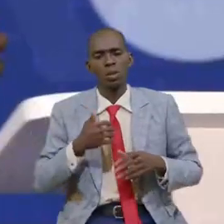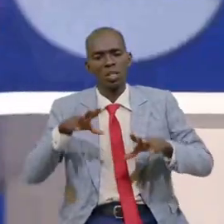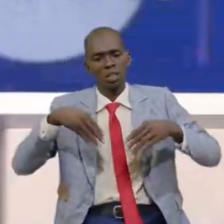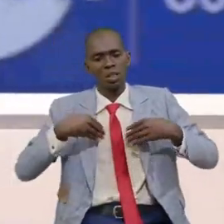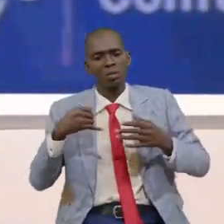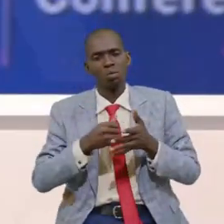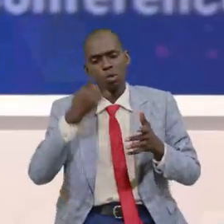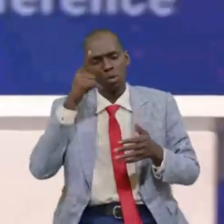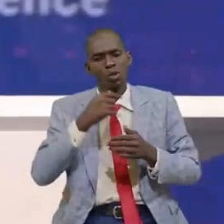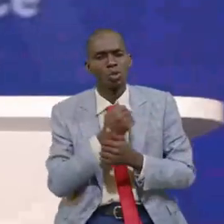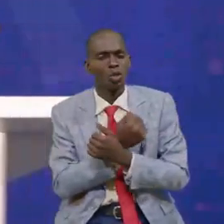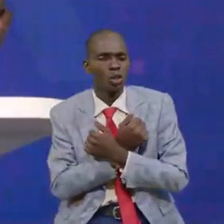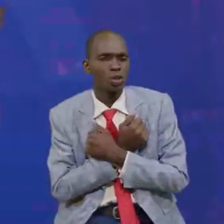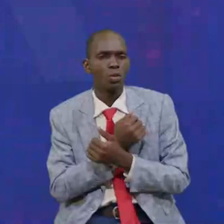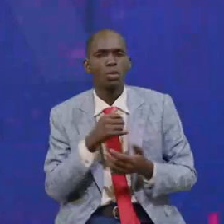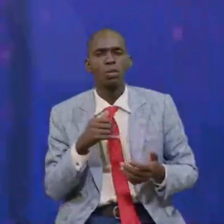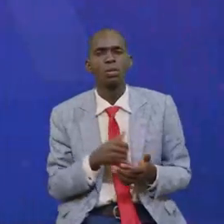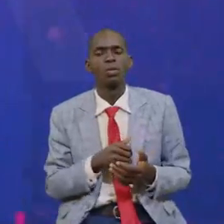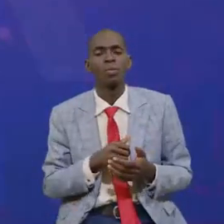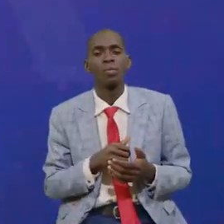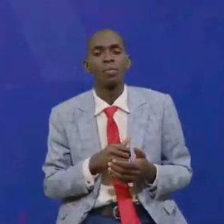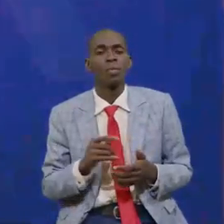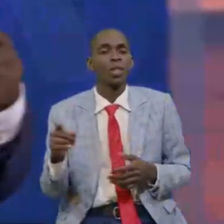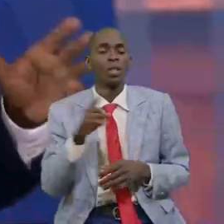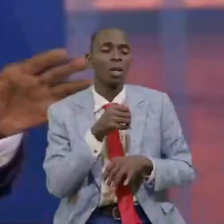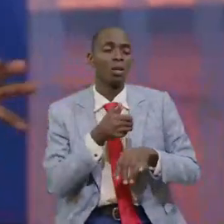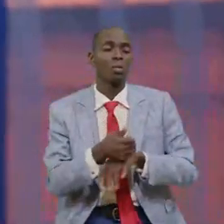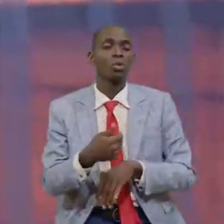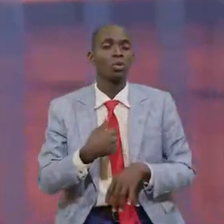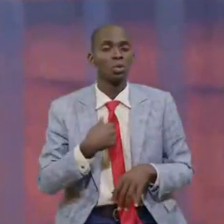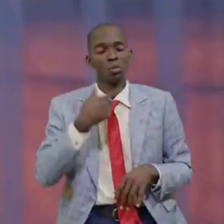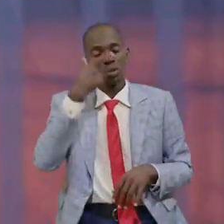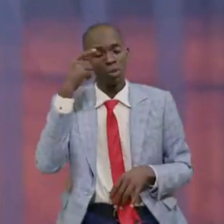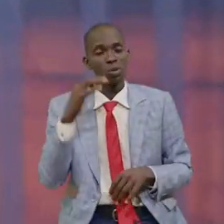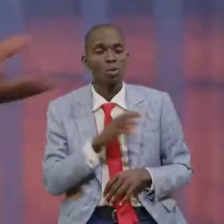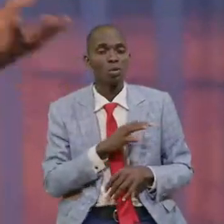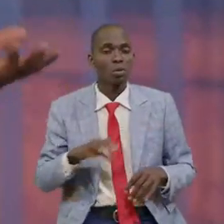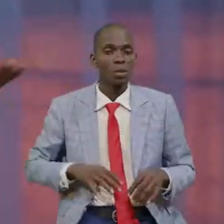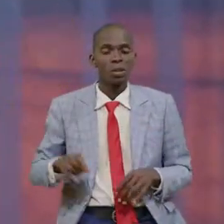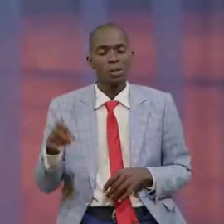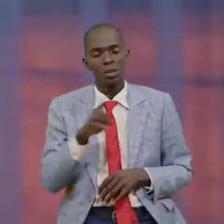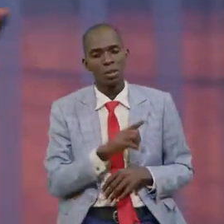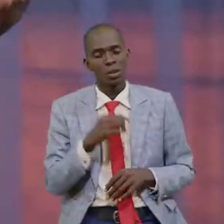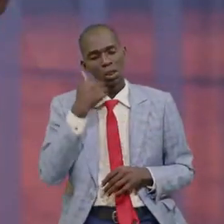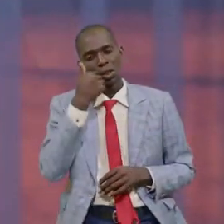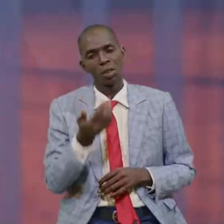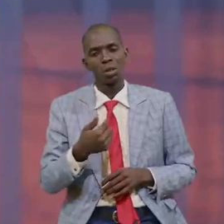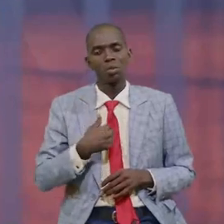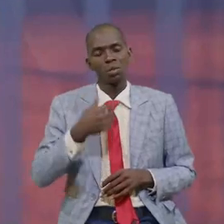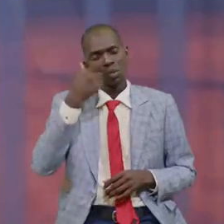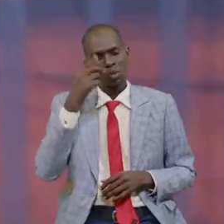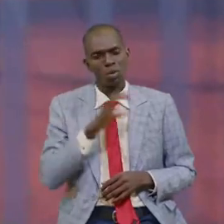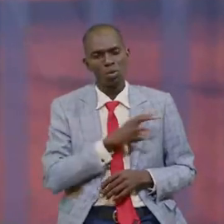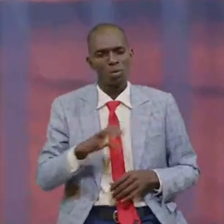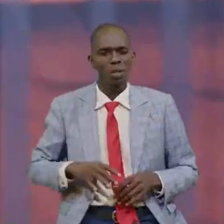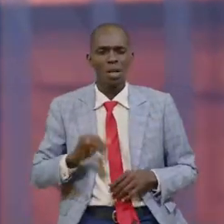que tu jouis de ça. Ils m'ont insulté à cause de Christ. Oh, ils m'outragent à cause de Christ. Je